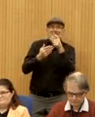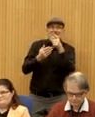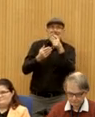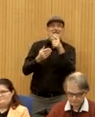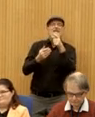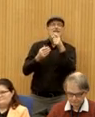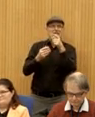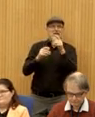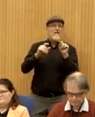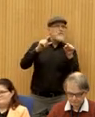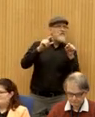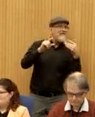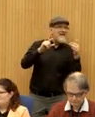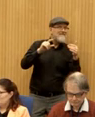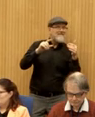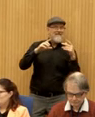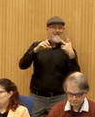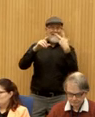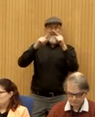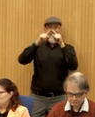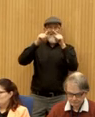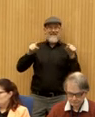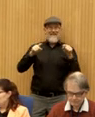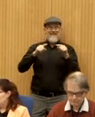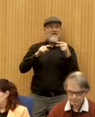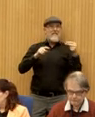Namen nur die Erfahrungen, die zwei Leute betreffen.